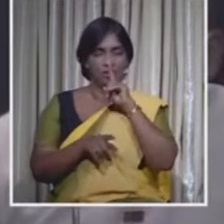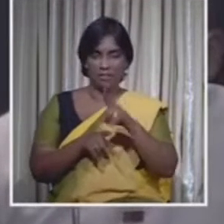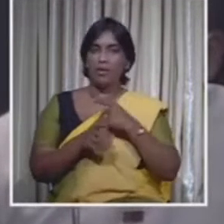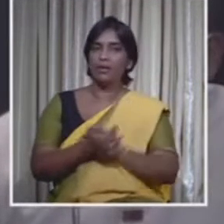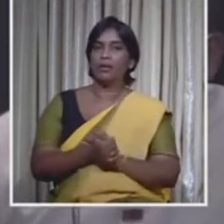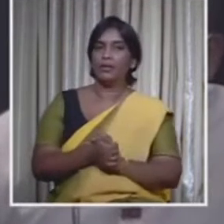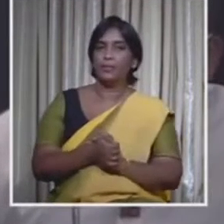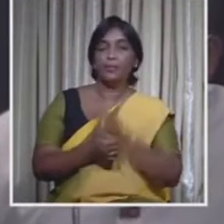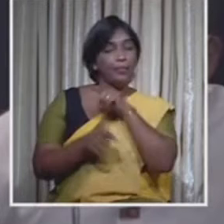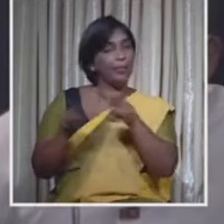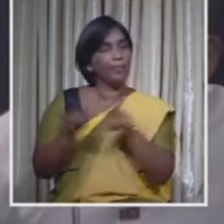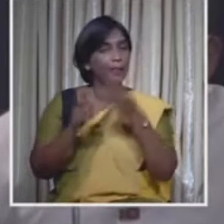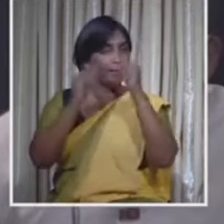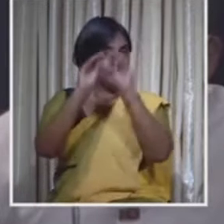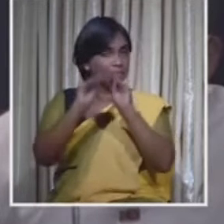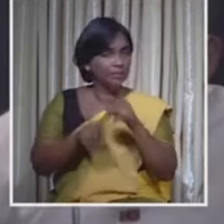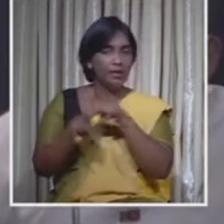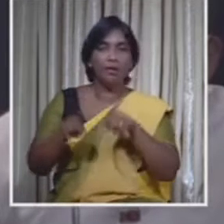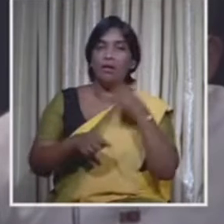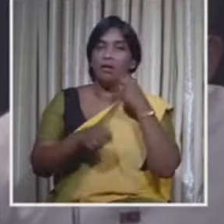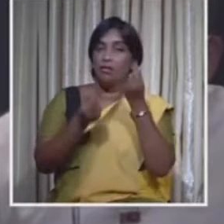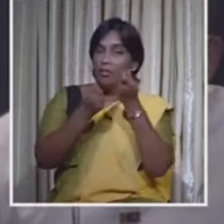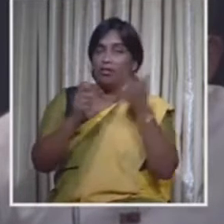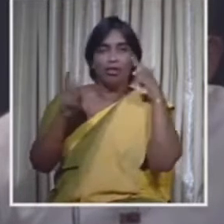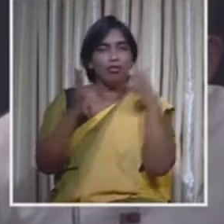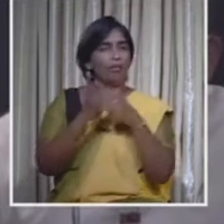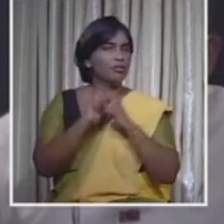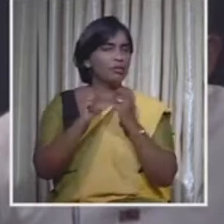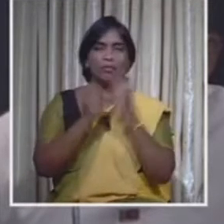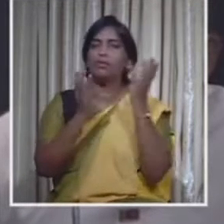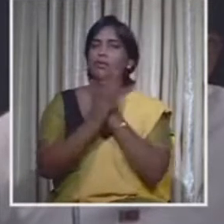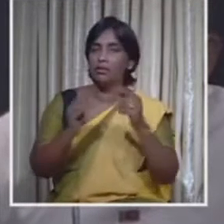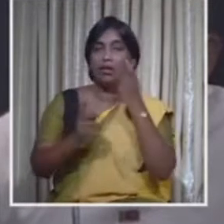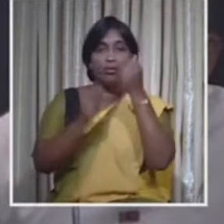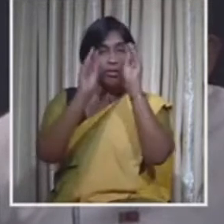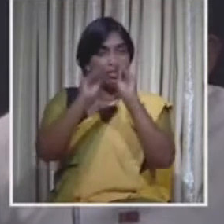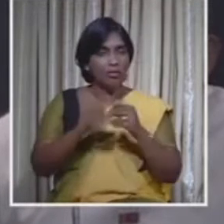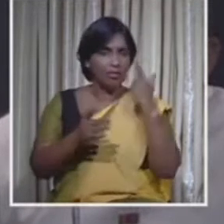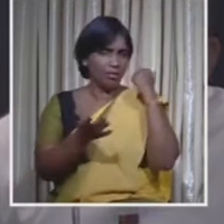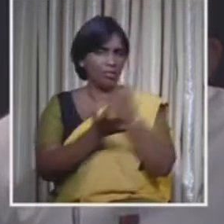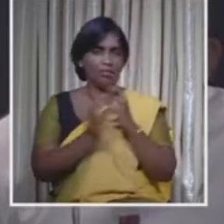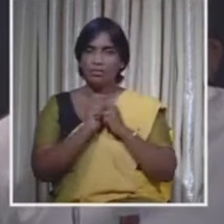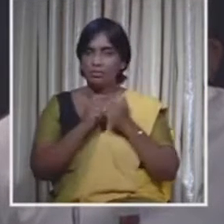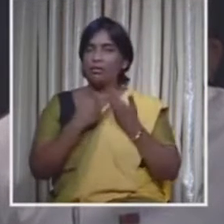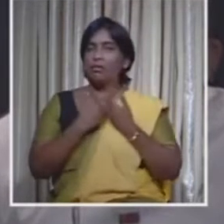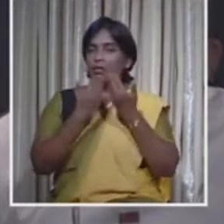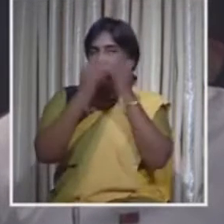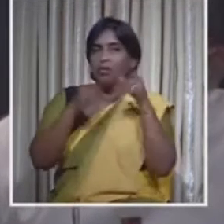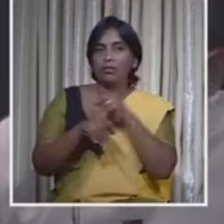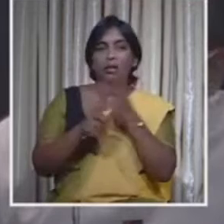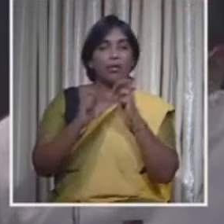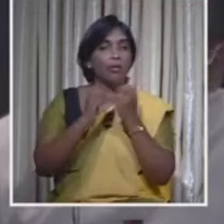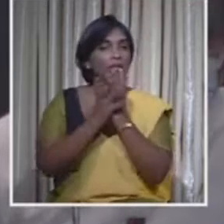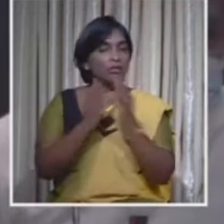සඳහන් කරනවා. මේ අයවැය තුල මේ ආර්ථිකයේ අර්බුදයට විසඳුමක් මේ ආර්ථිකයේ හිර වෙලා තියෙන තැනින් ලිහා ගන්න